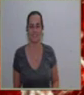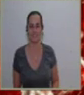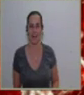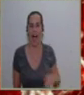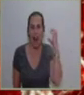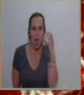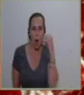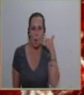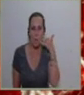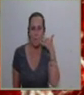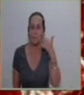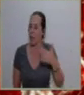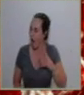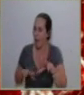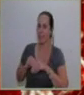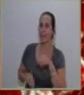הלו! אני איתך.